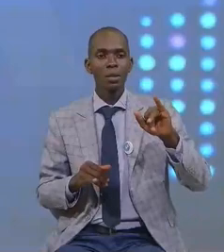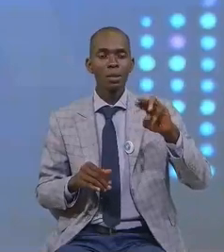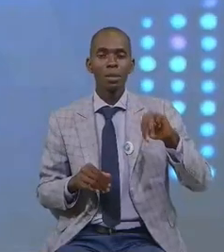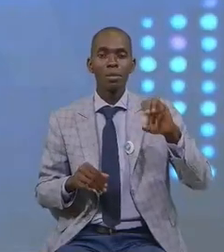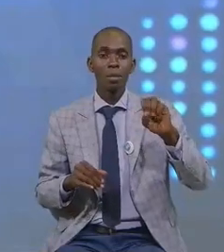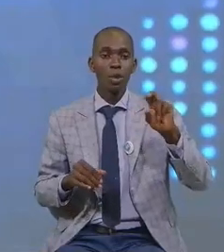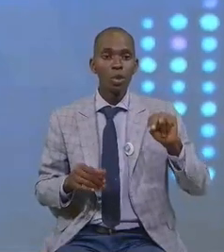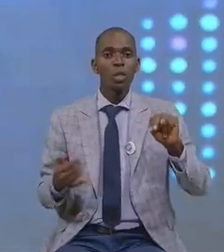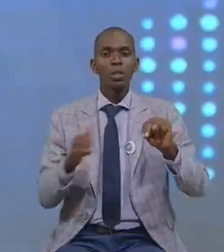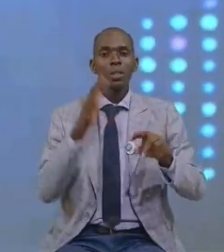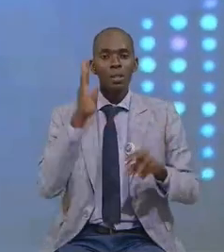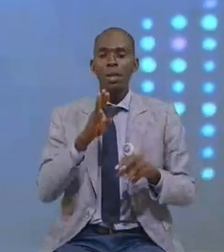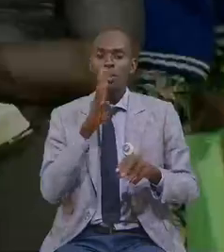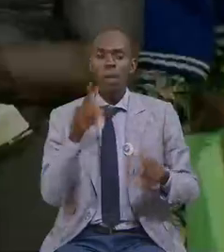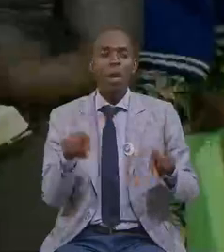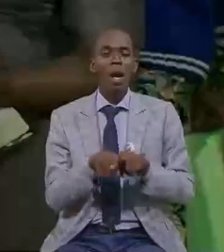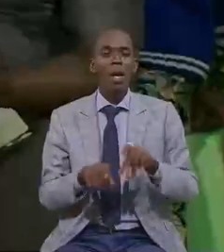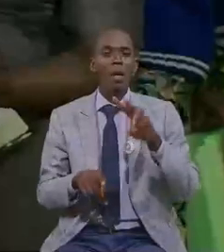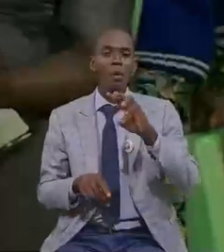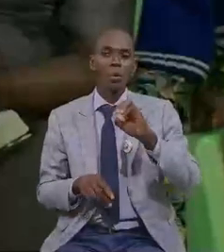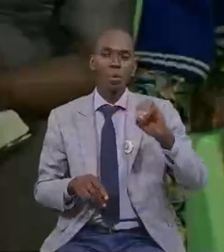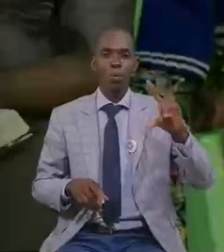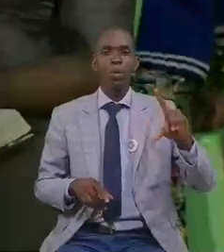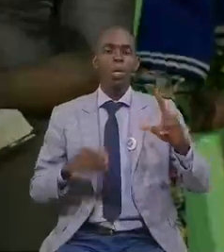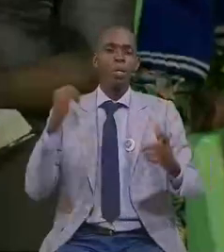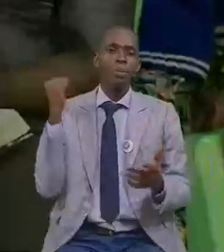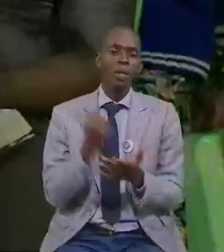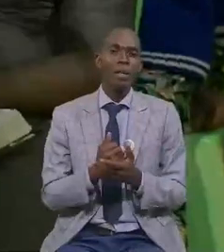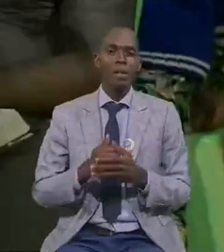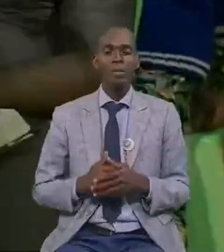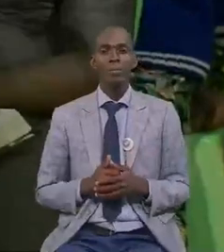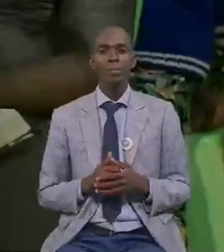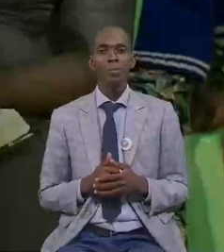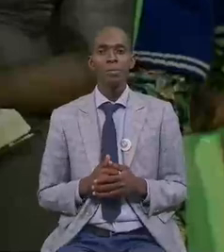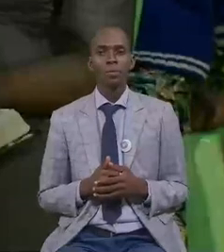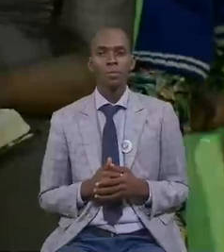deviendront comme la laine. Amen. Vous